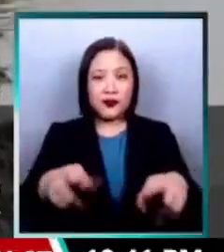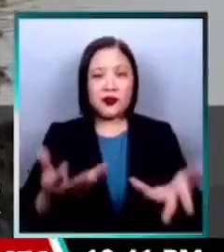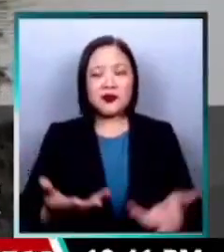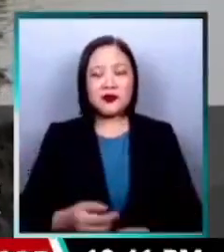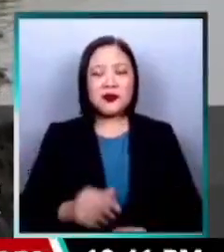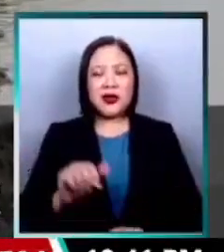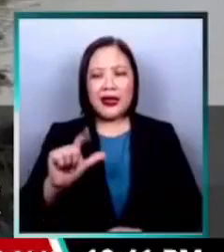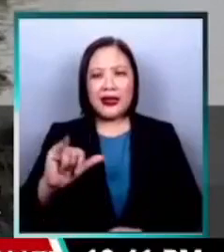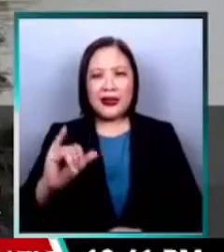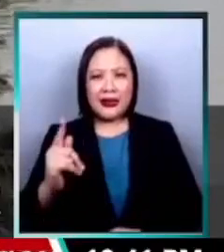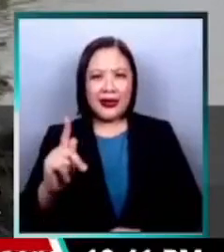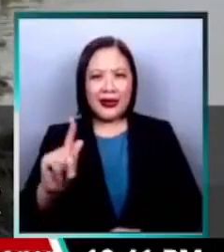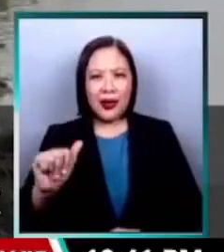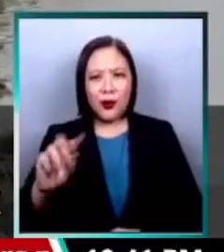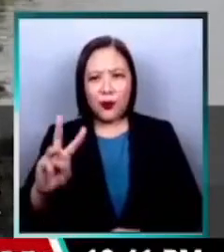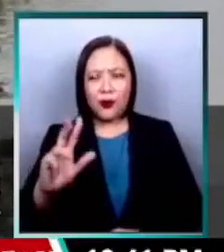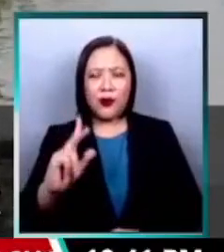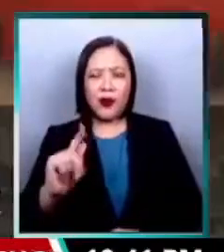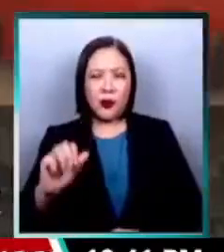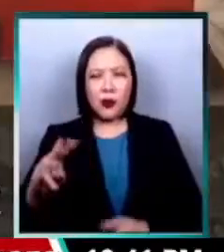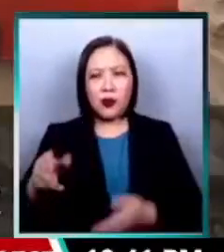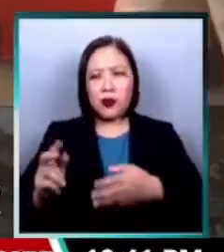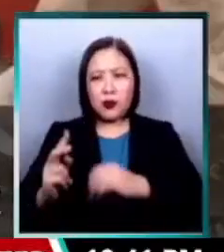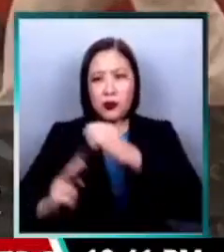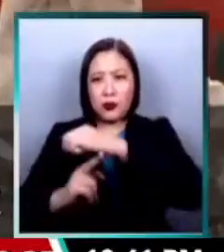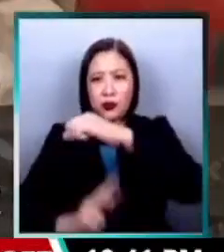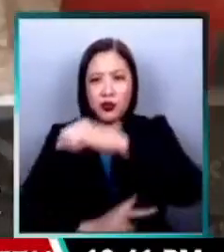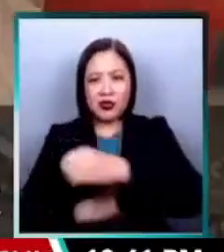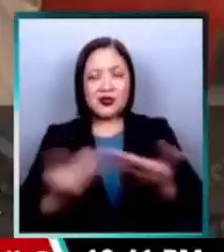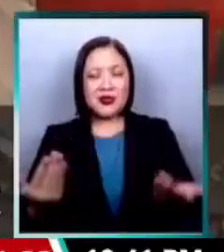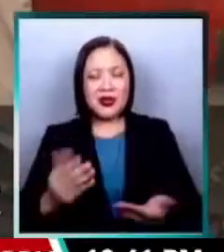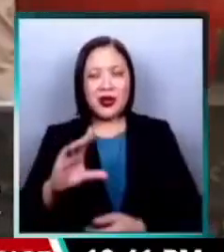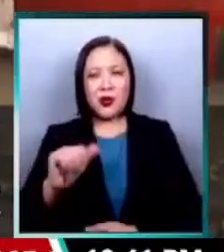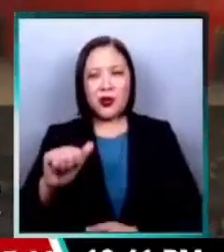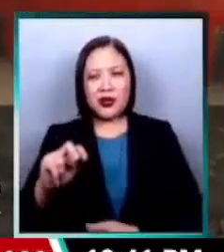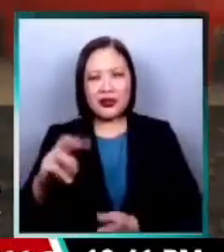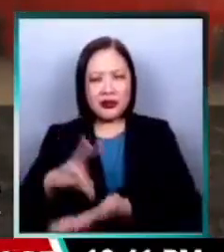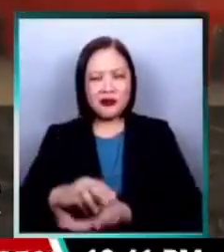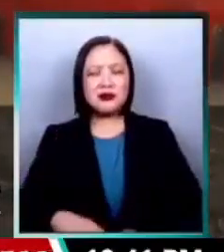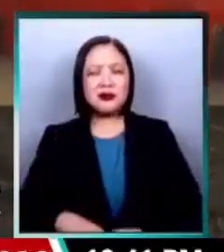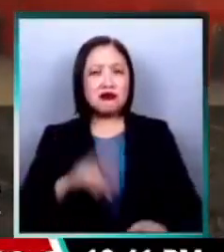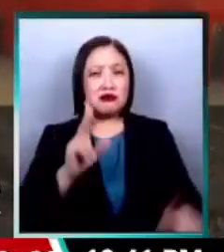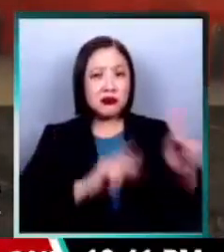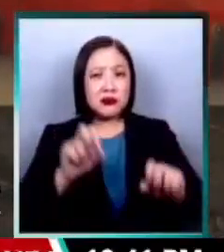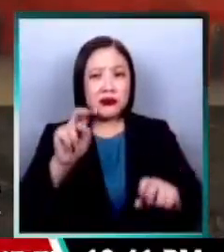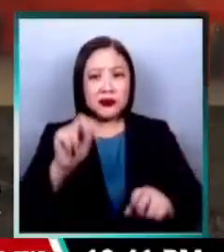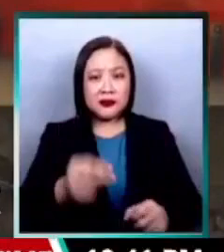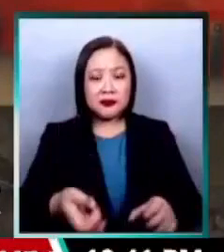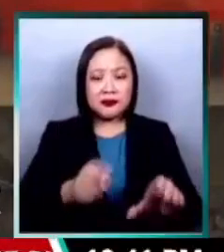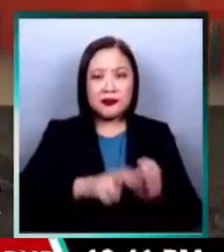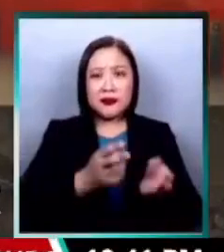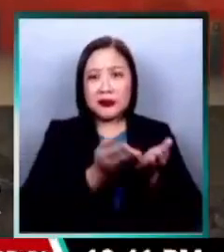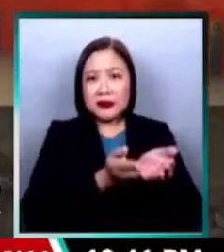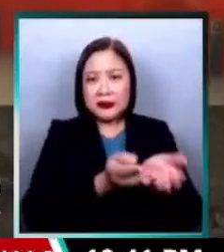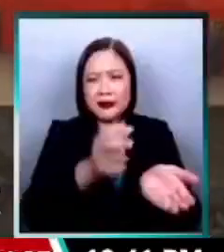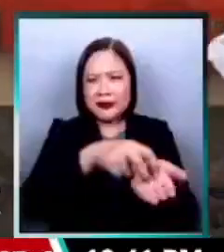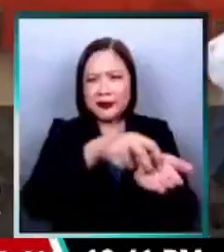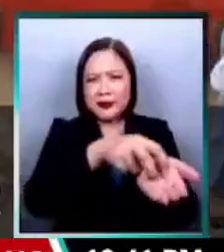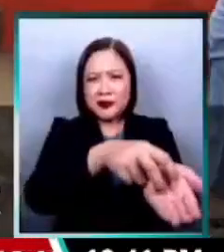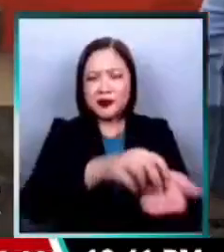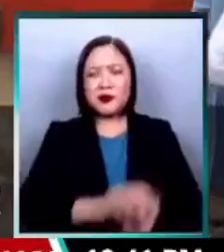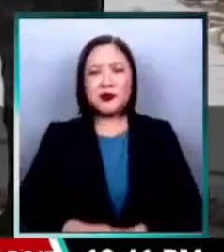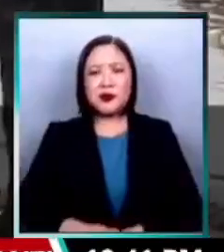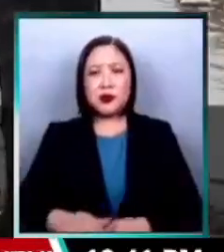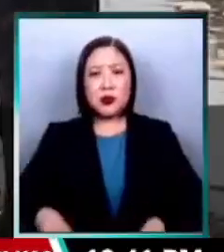sa Cagayan City. Kinailangang sumakay ng mga residente sa bangka para makatawid. Ang pagtaas ng tubig sa